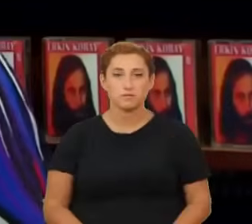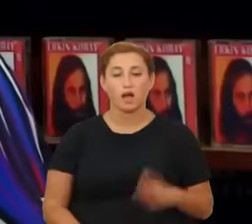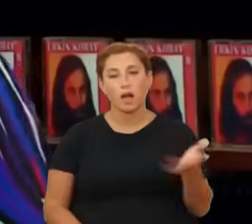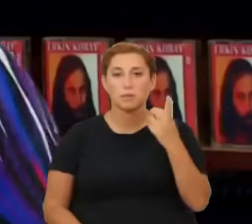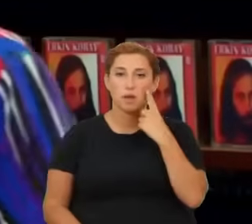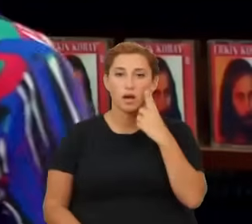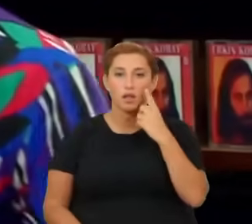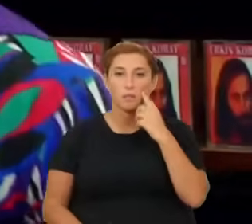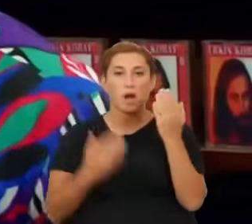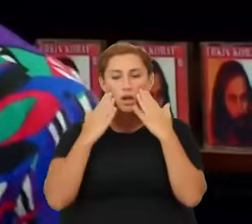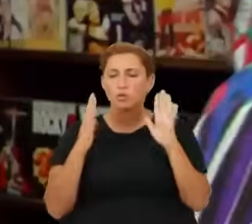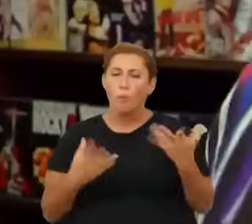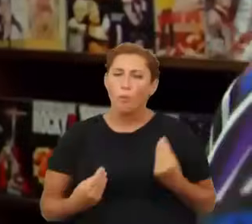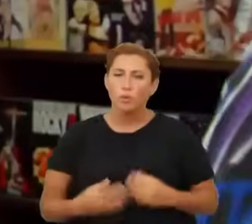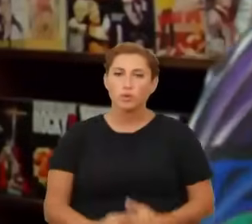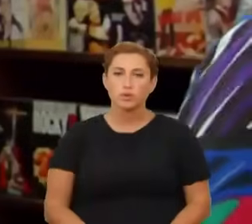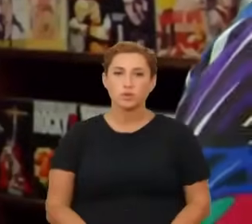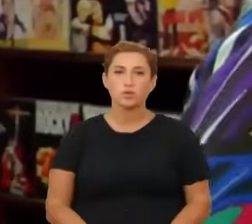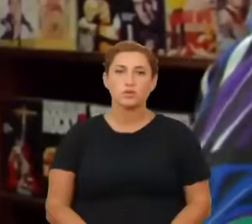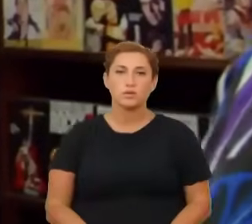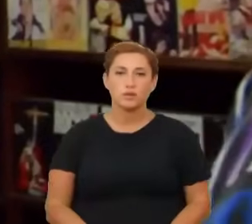Hadi bakalım. Hayırlısı ne olur?